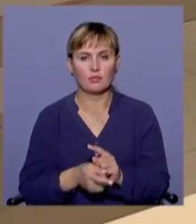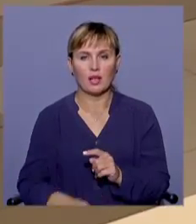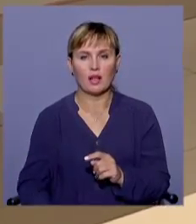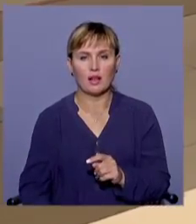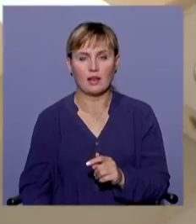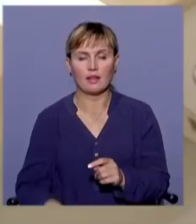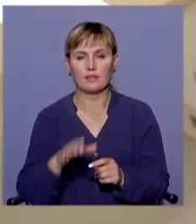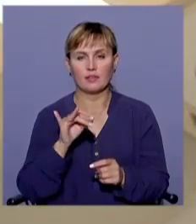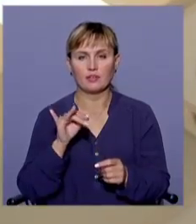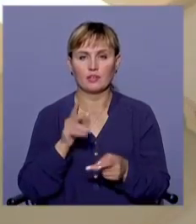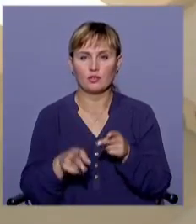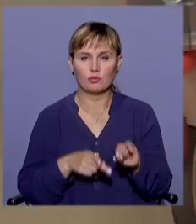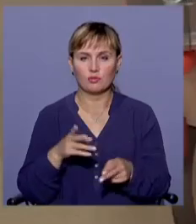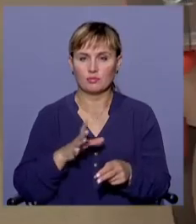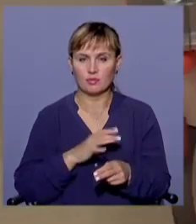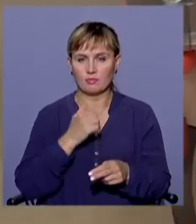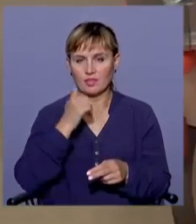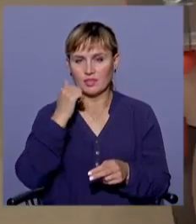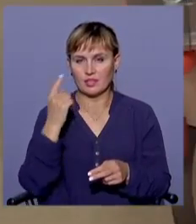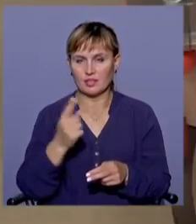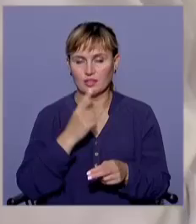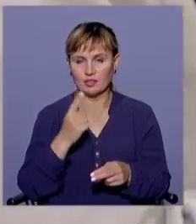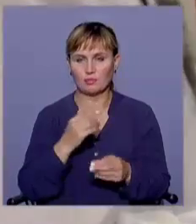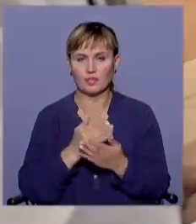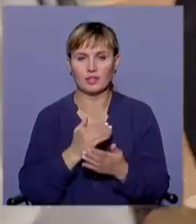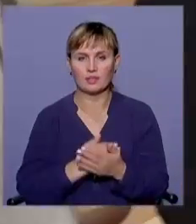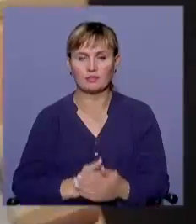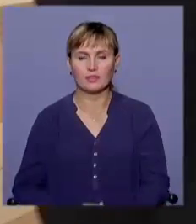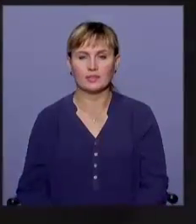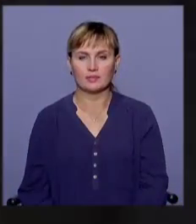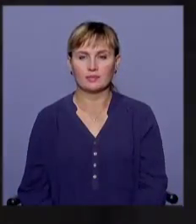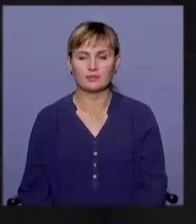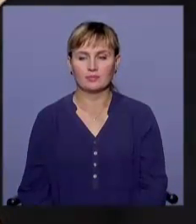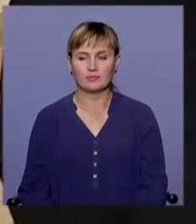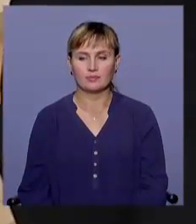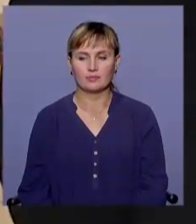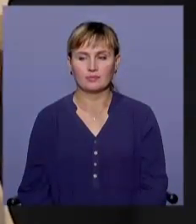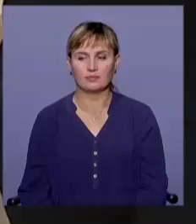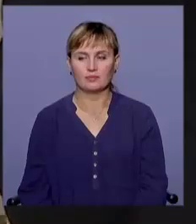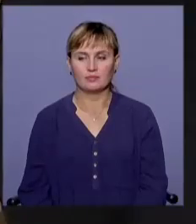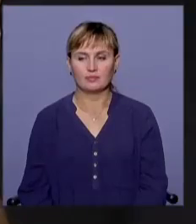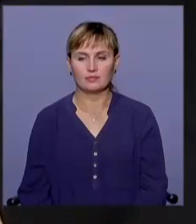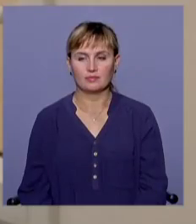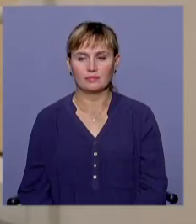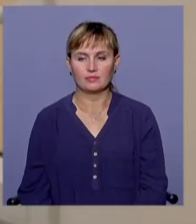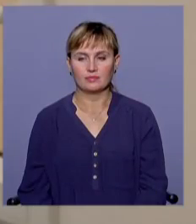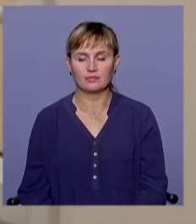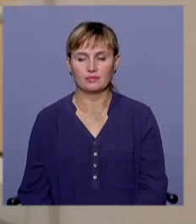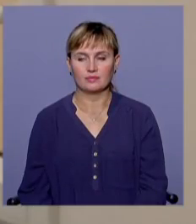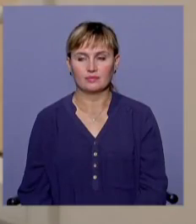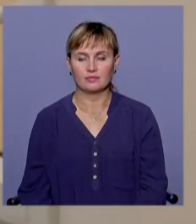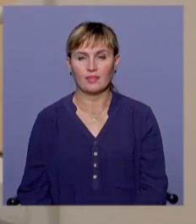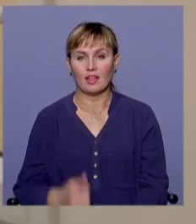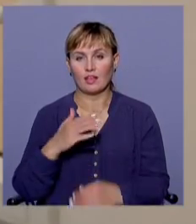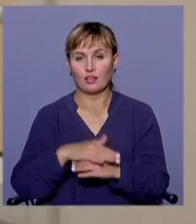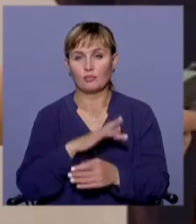сустава. Вмешательство удалось провести благодаря единому порталу. Акиму